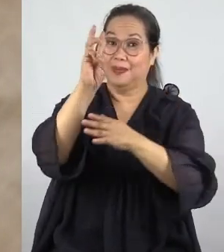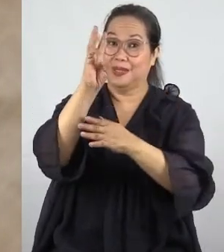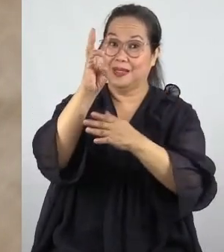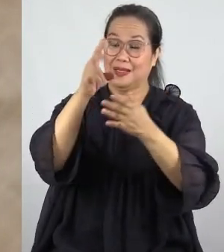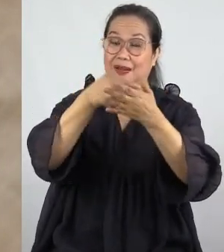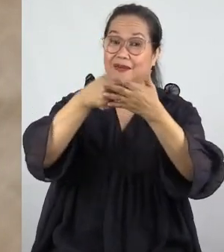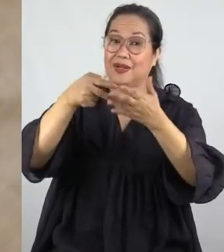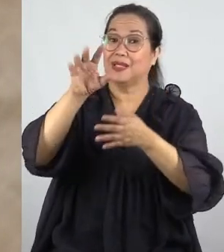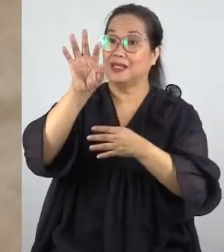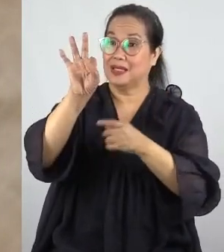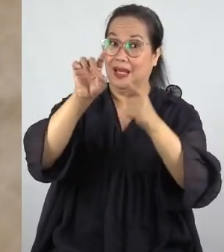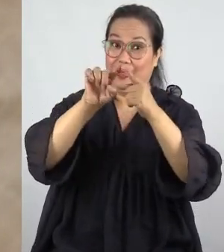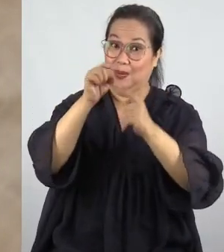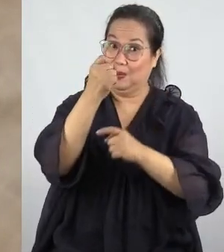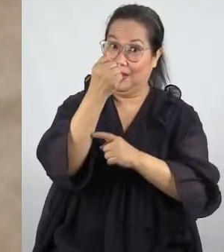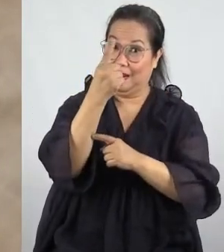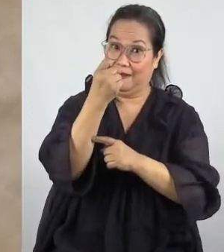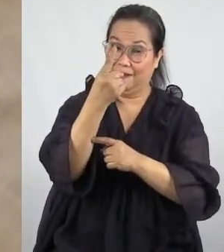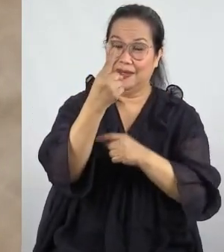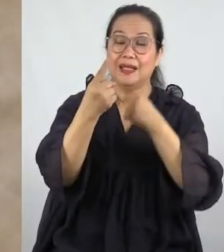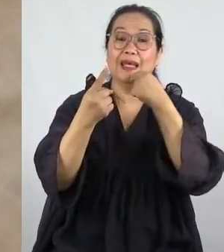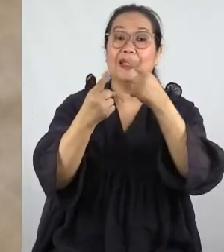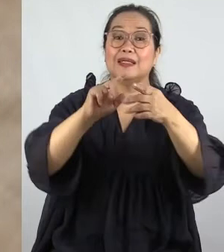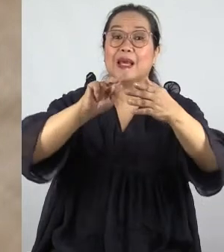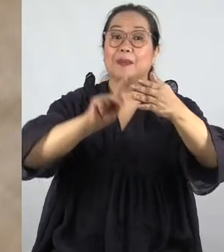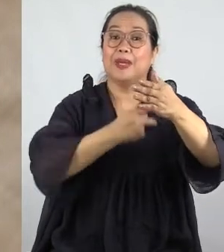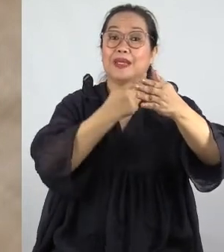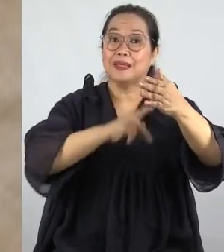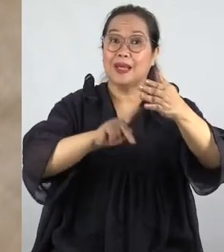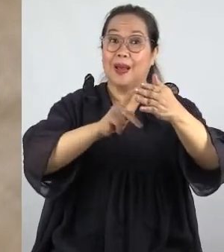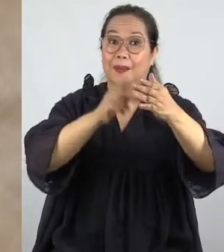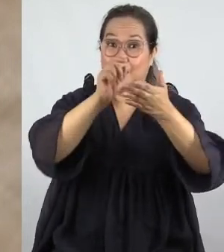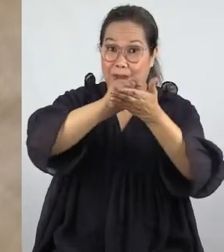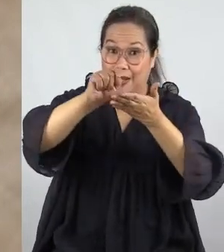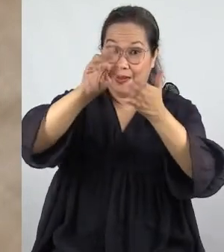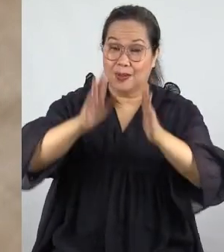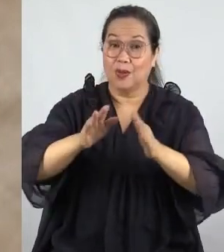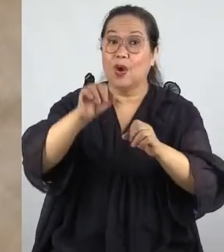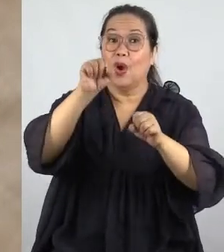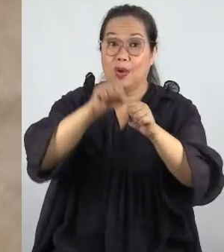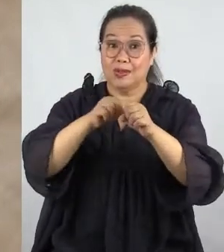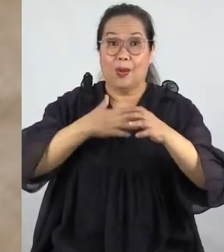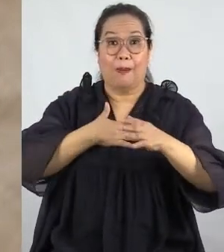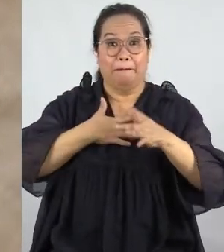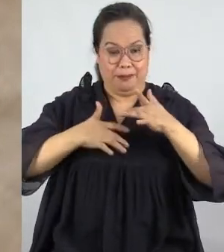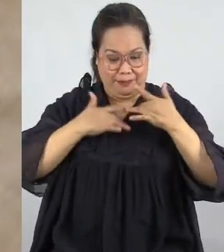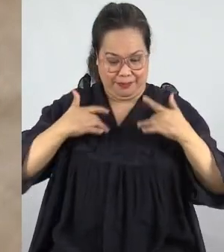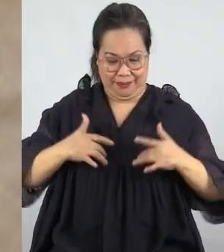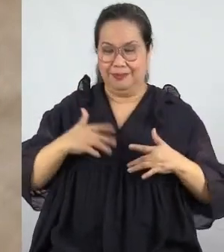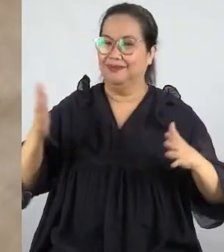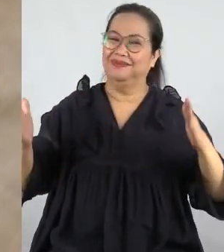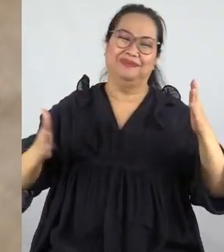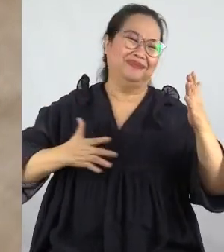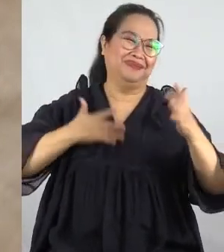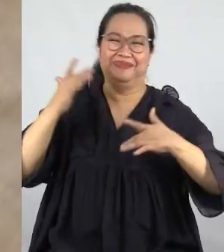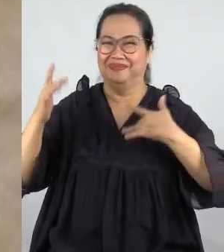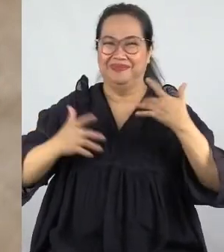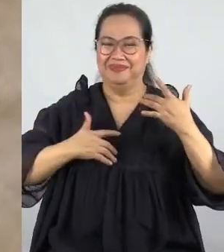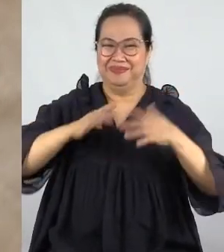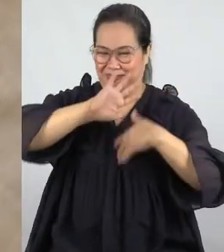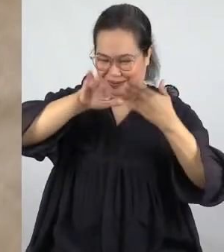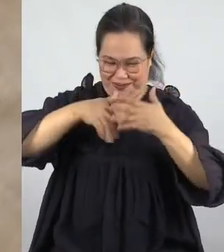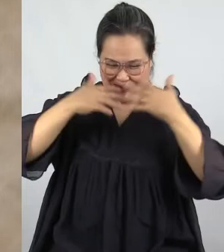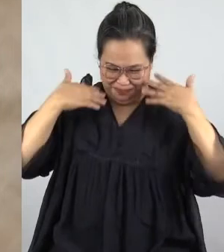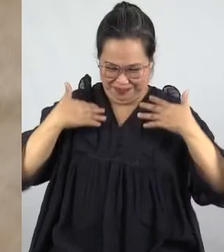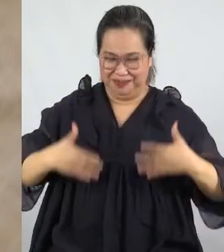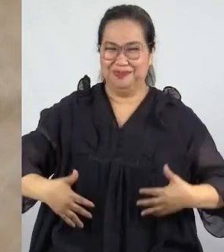11. Sabi ng salmista, therefore, my heart is glad and my whole being